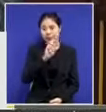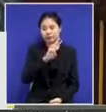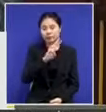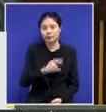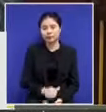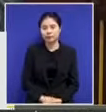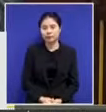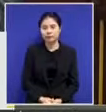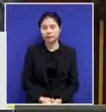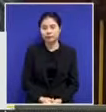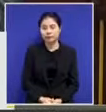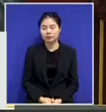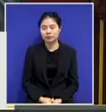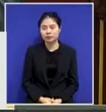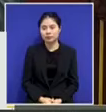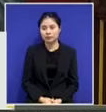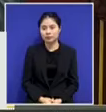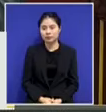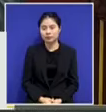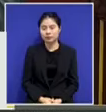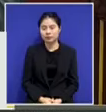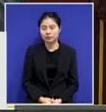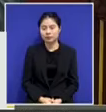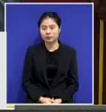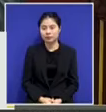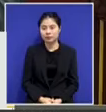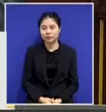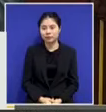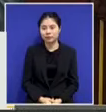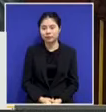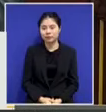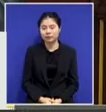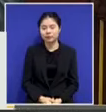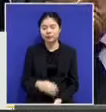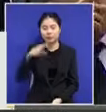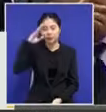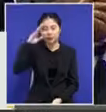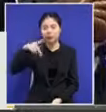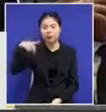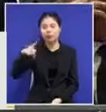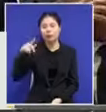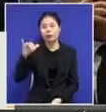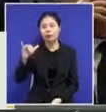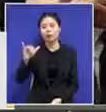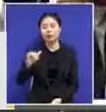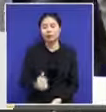236พลเอกธวัชชัยสมุทรสาคร พลเอกประยุทธ์จันทร์โอช